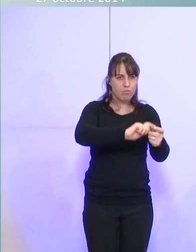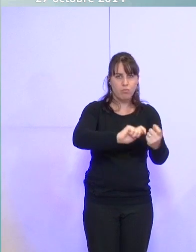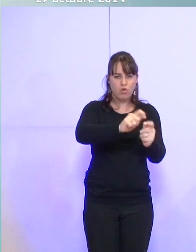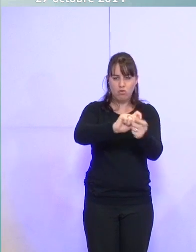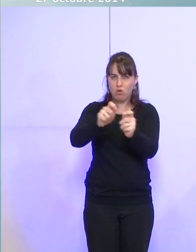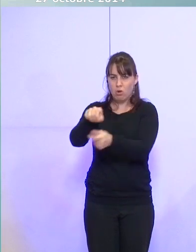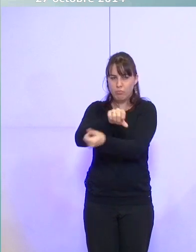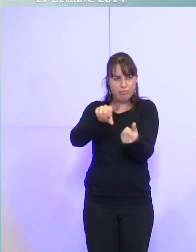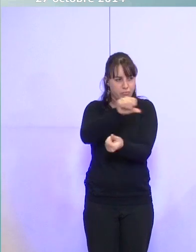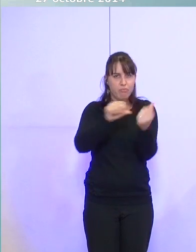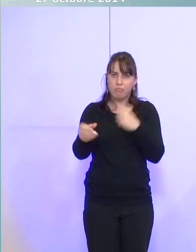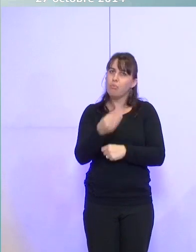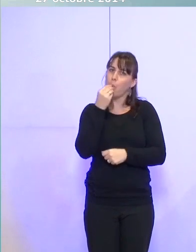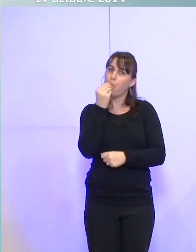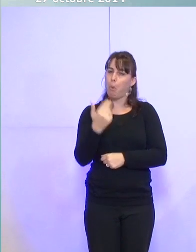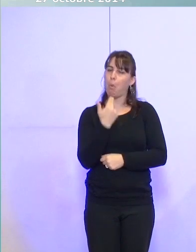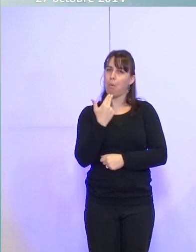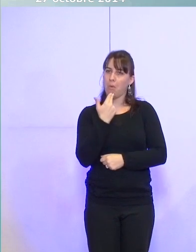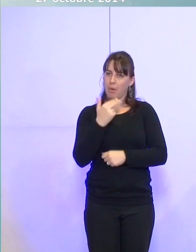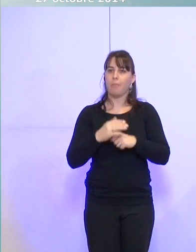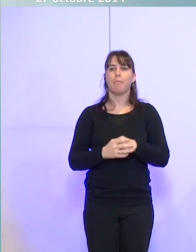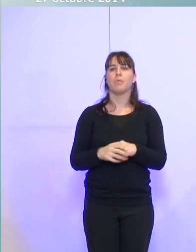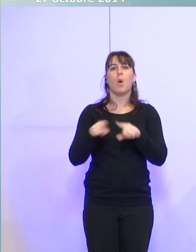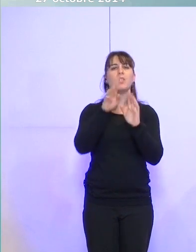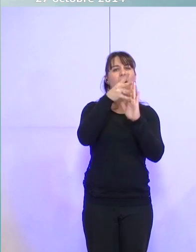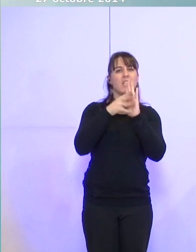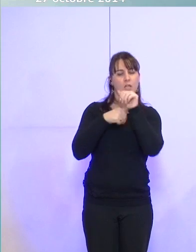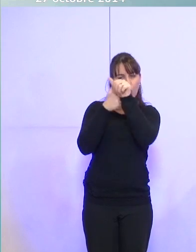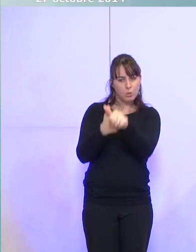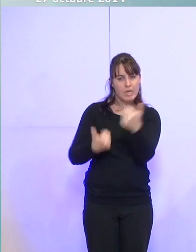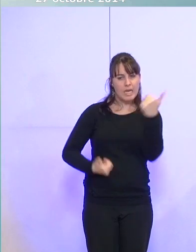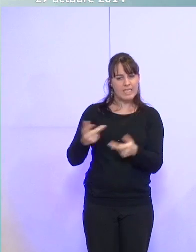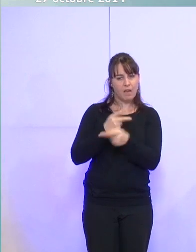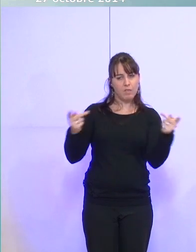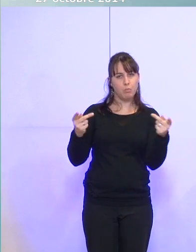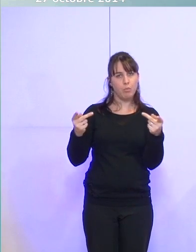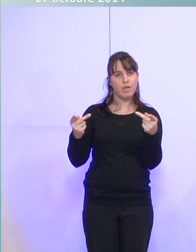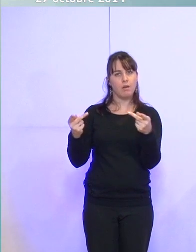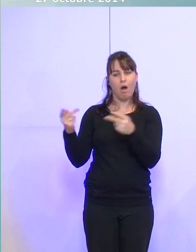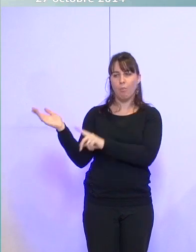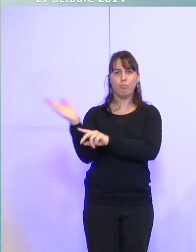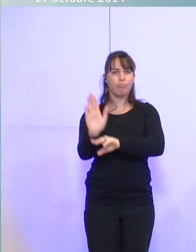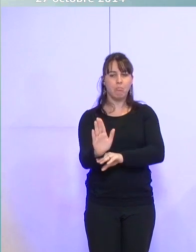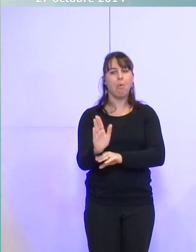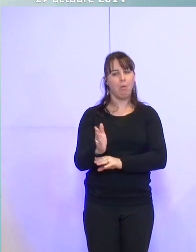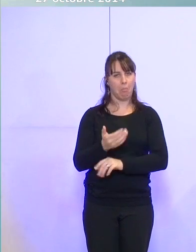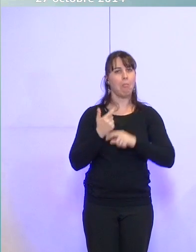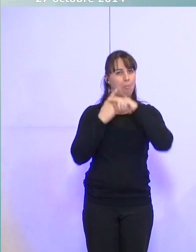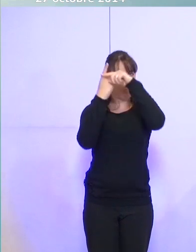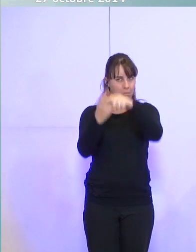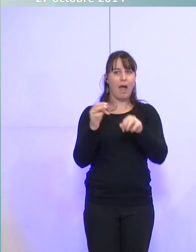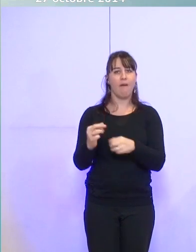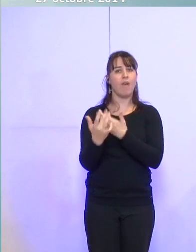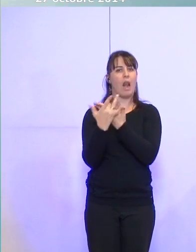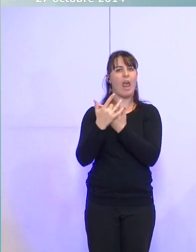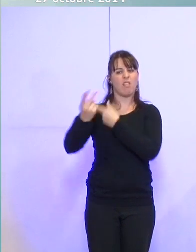rendement. De multiples indicateurs viennent attester de la qualité du service public rendu. Le taux de réclamation écrite est